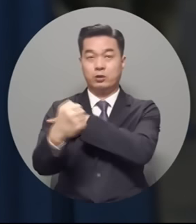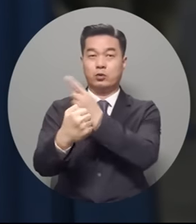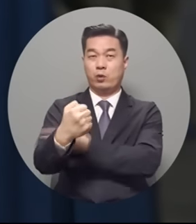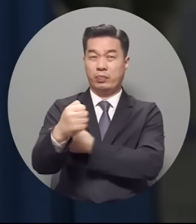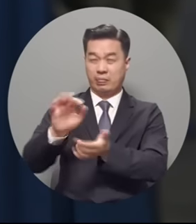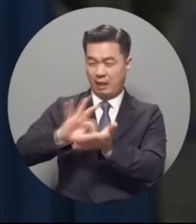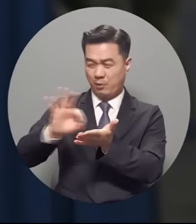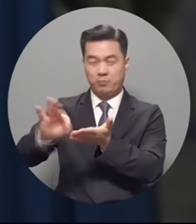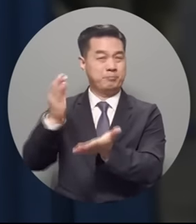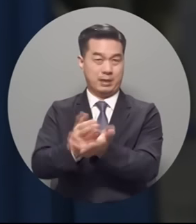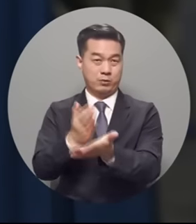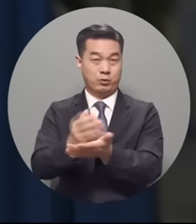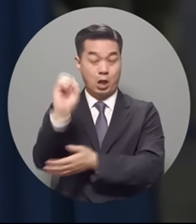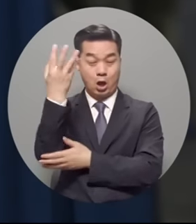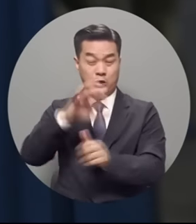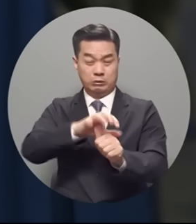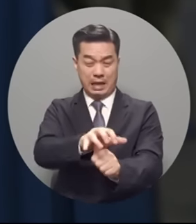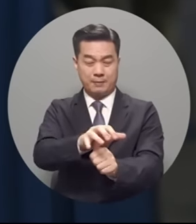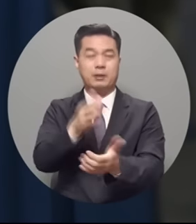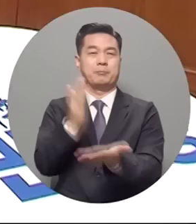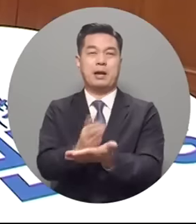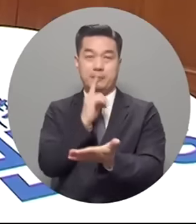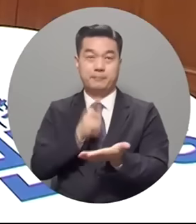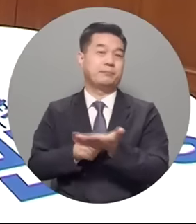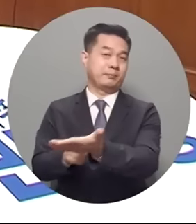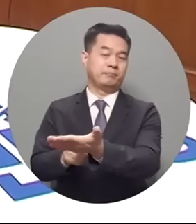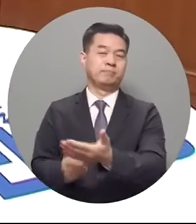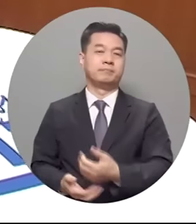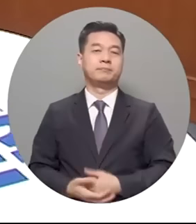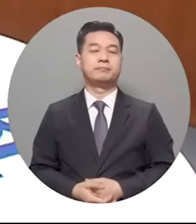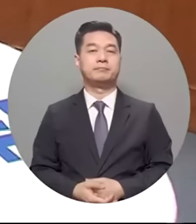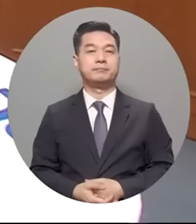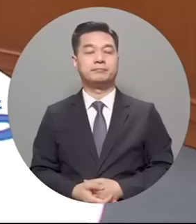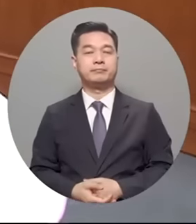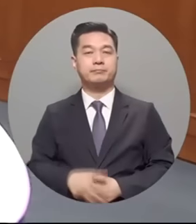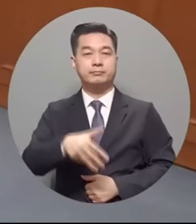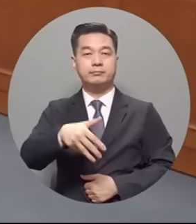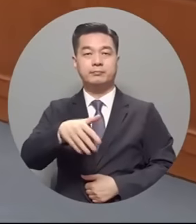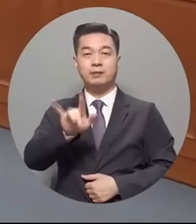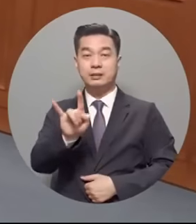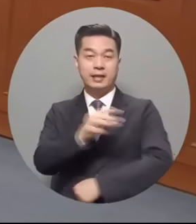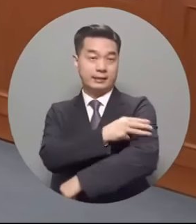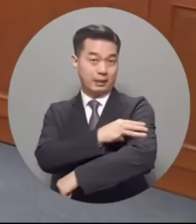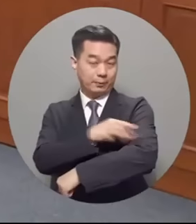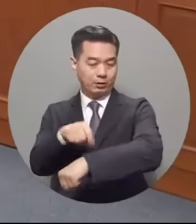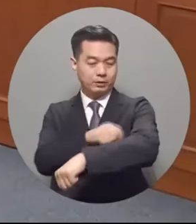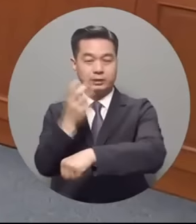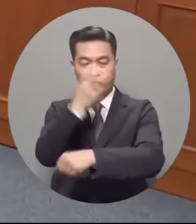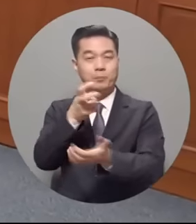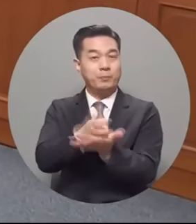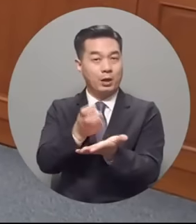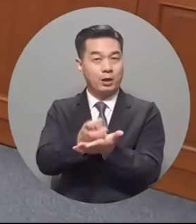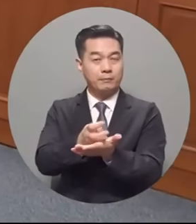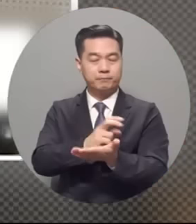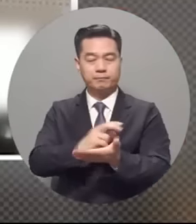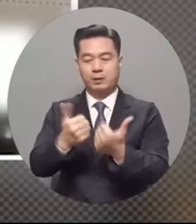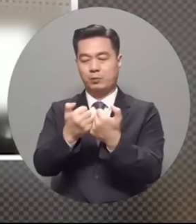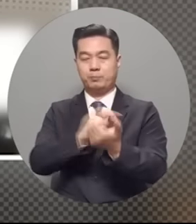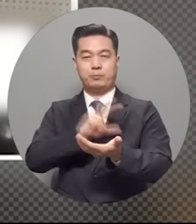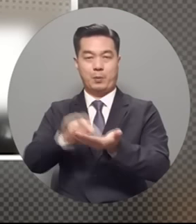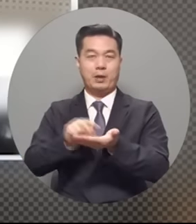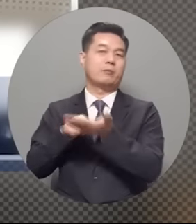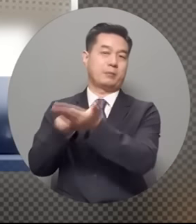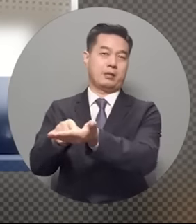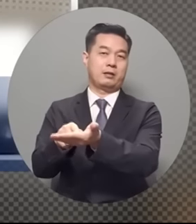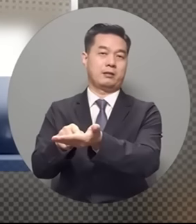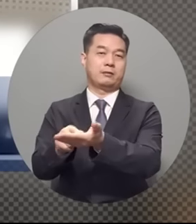언론 탄압 문제를 바로잡아야 한다고 했습니다. 최상병 특검법도 의제에 올릴 걸로 보입니다.